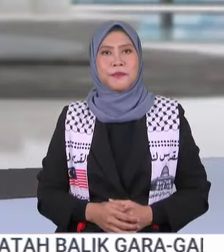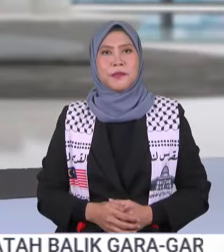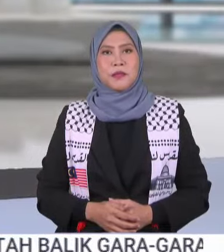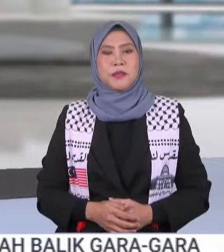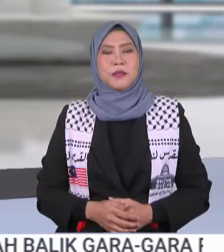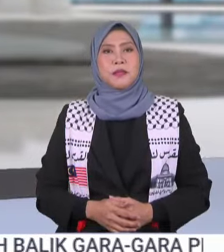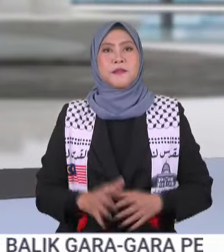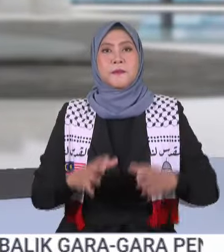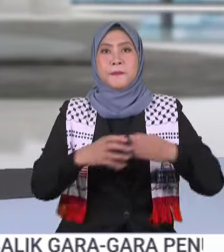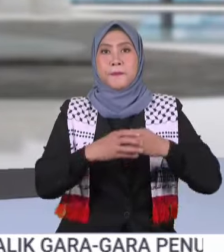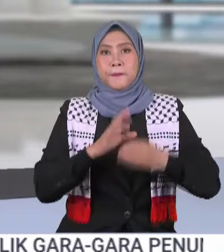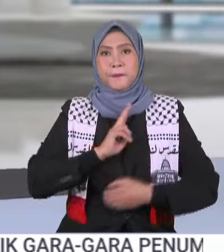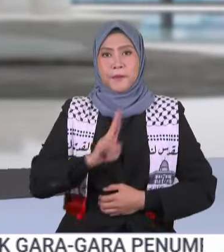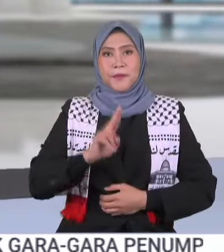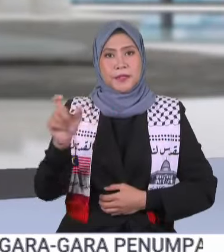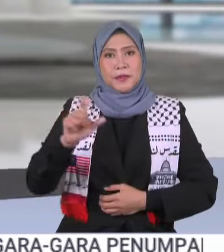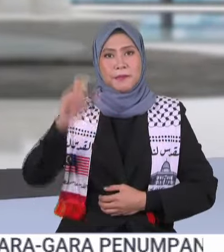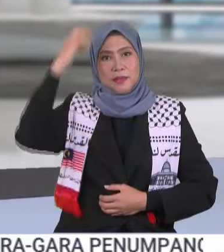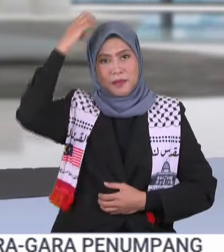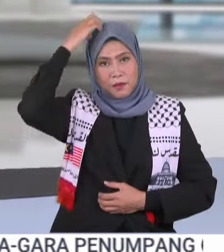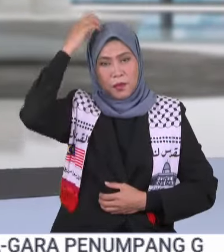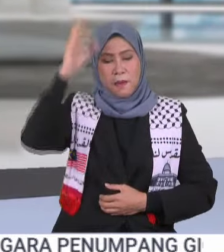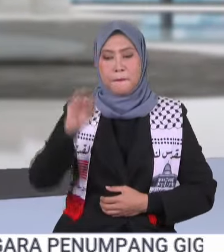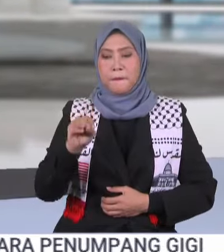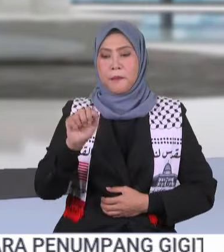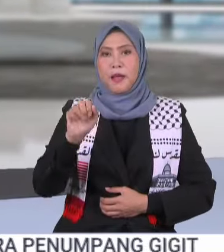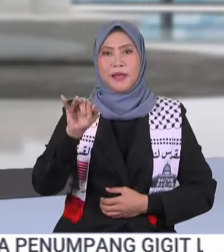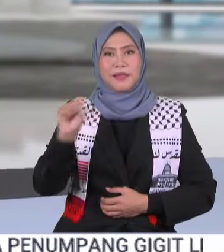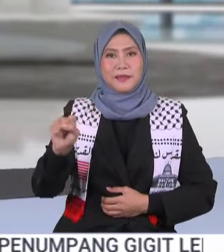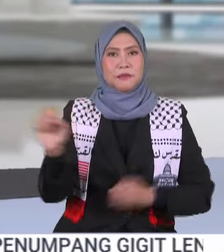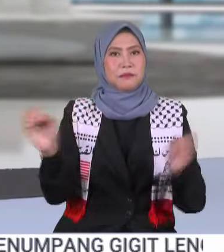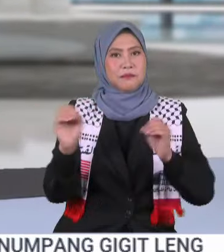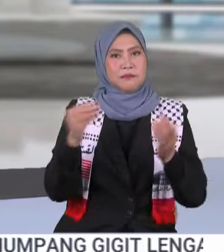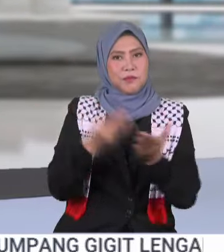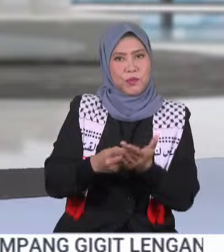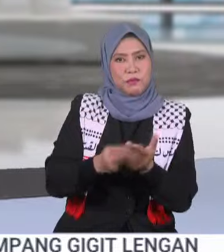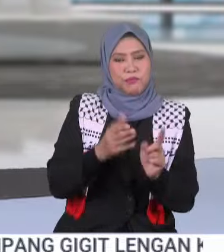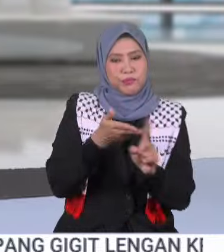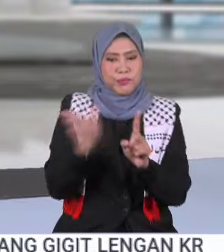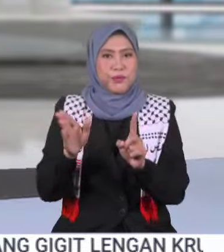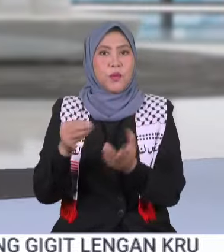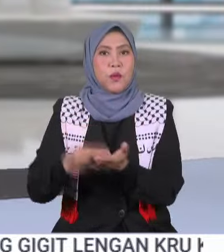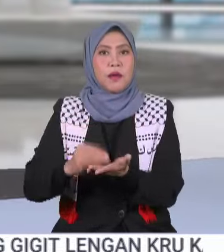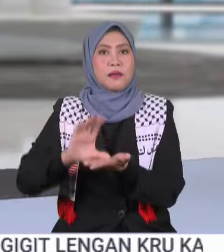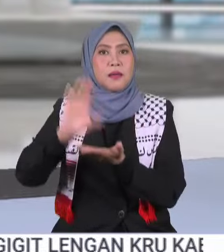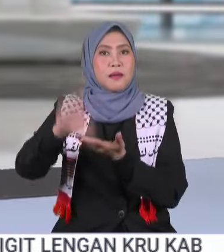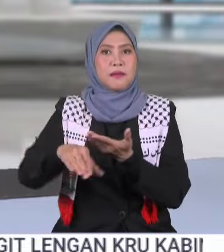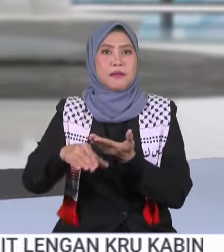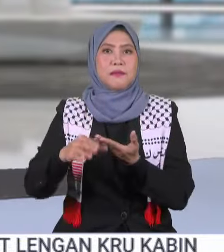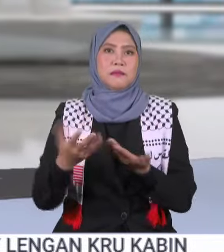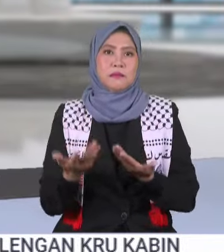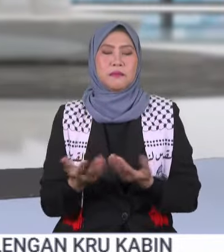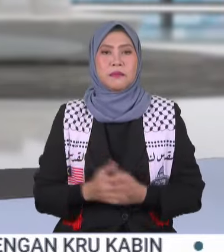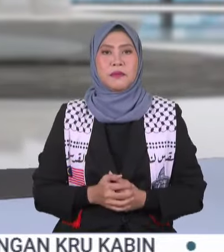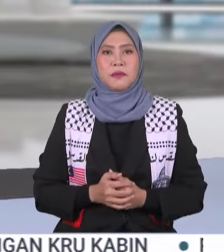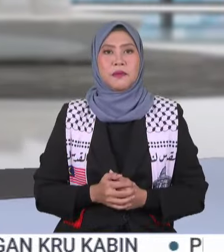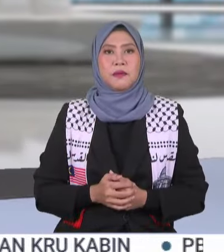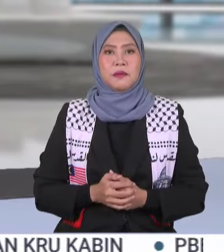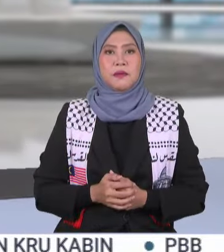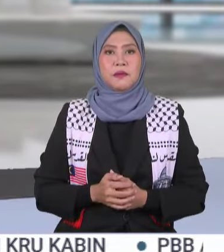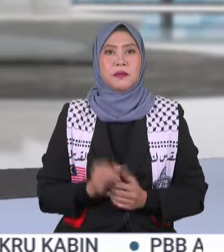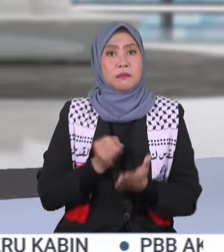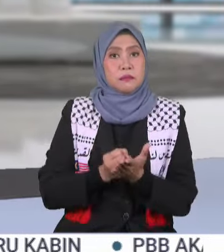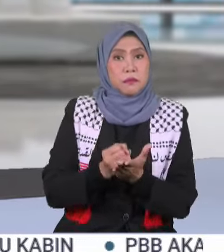Majlis Agama Islam Selangor MAIS akan memastikan tiada penyelewengan wang zakat yang diserahkan kepada agensi agama di bawahnya.